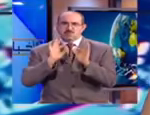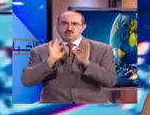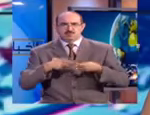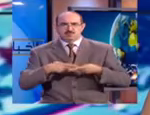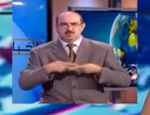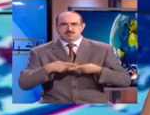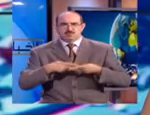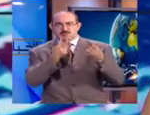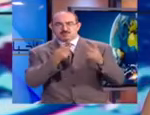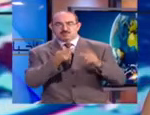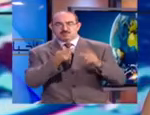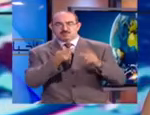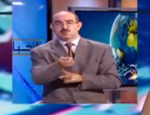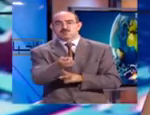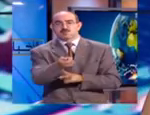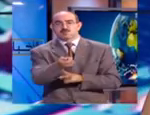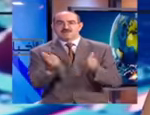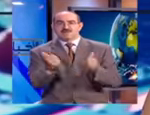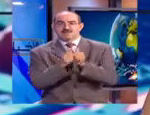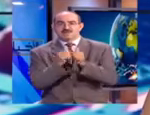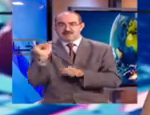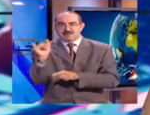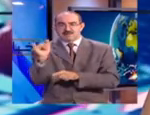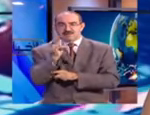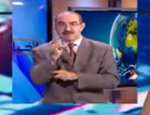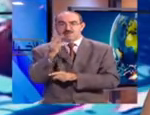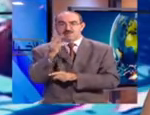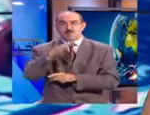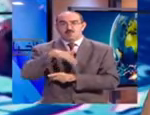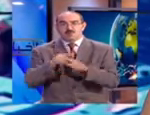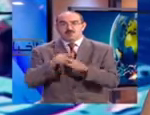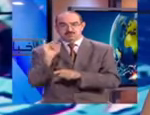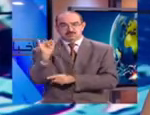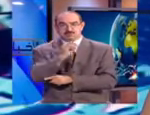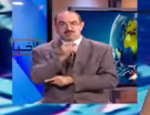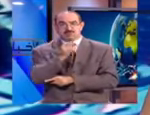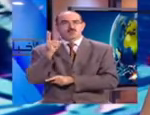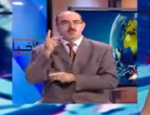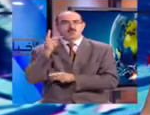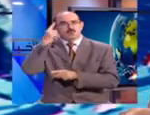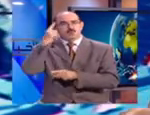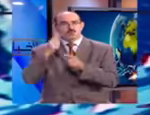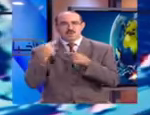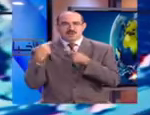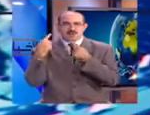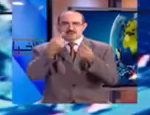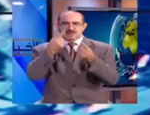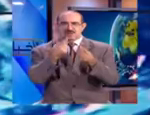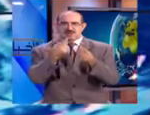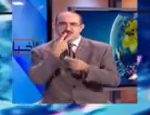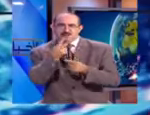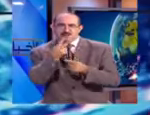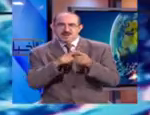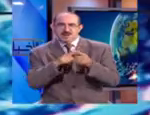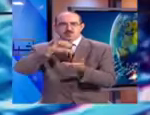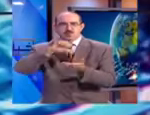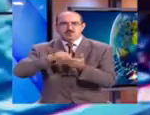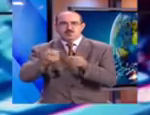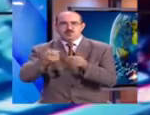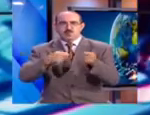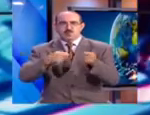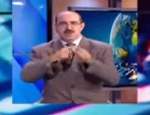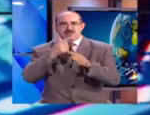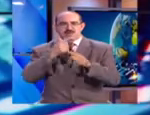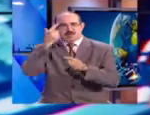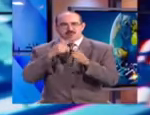الإعلان عنه لاحقا مع تبليغ المواطنين بذلك قصد التقرب من الوكالات التجارية